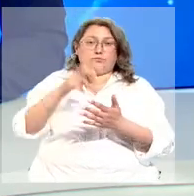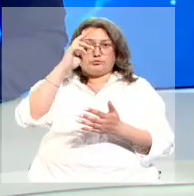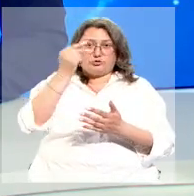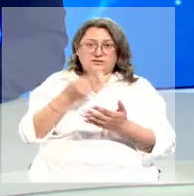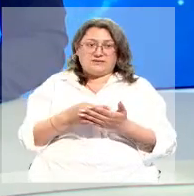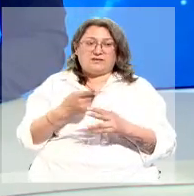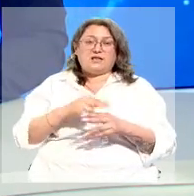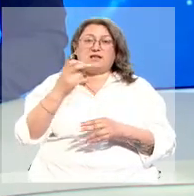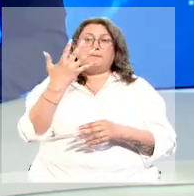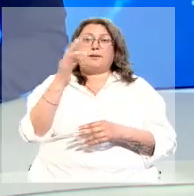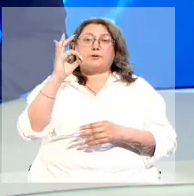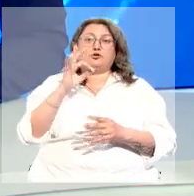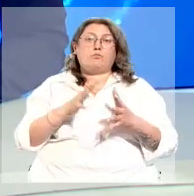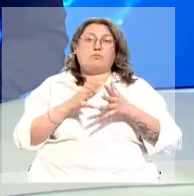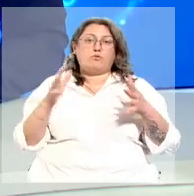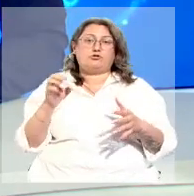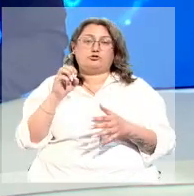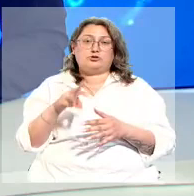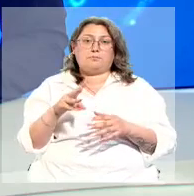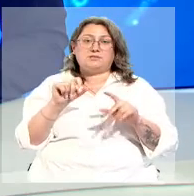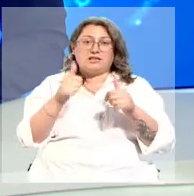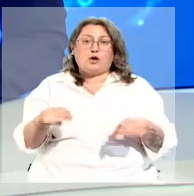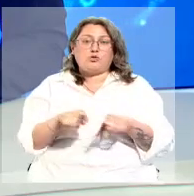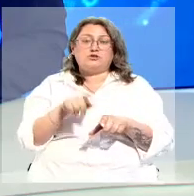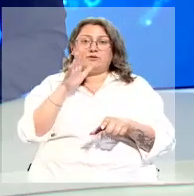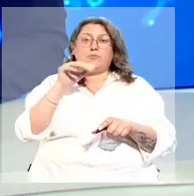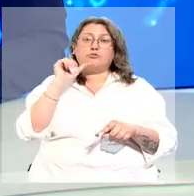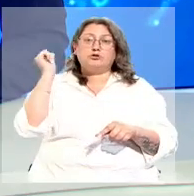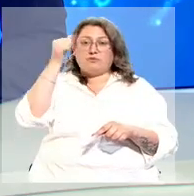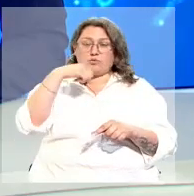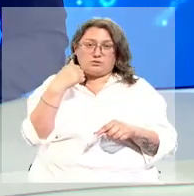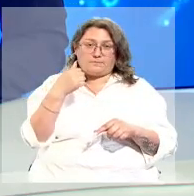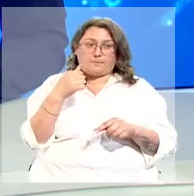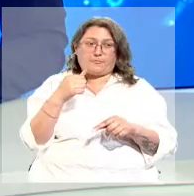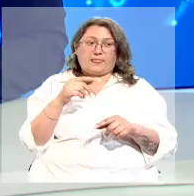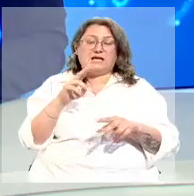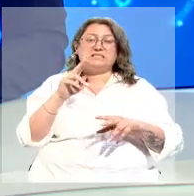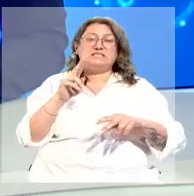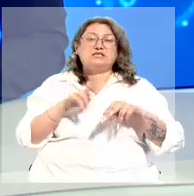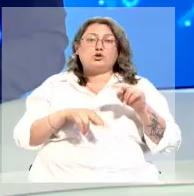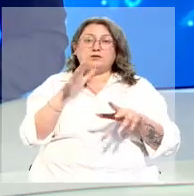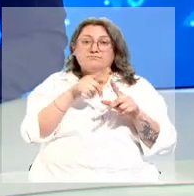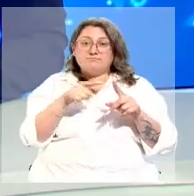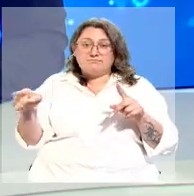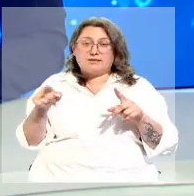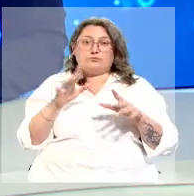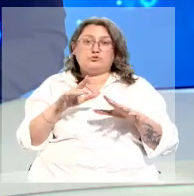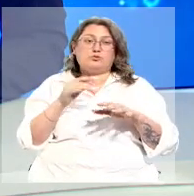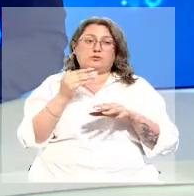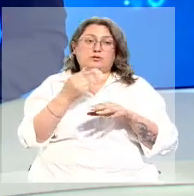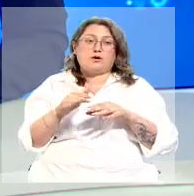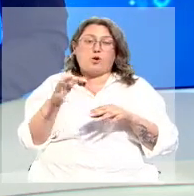өткен жылдың сәйкес кезеңімен салыстырғанда 5%-ке артық. Өңірдегі тұрғын үй құрылысының қарқыны облыстық әкімдікте өткен кеңесте